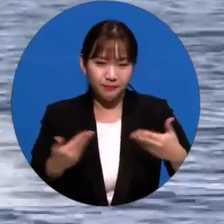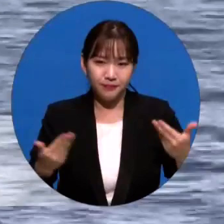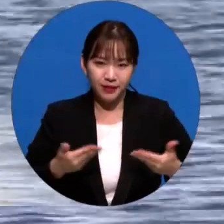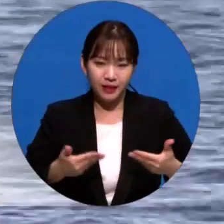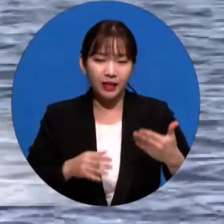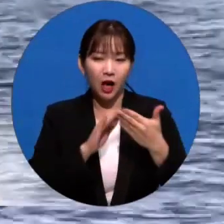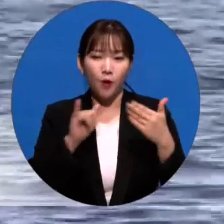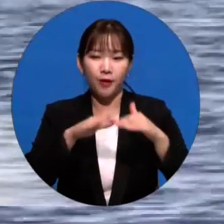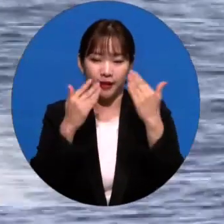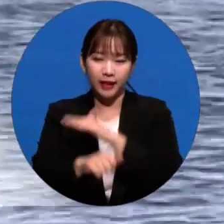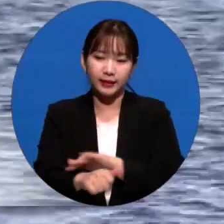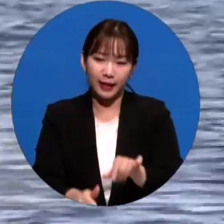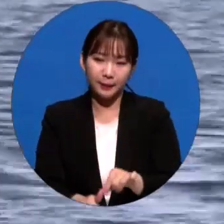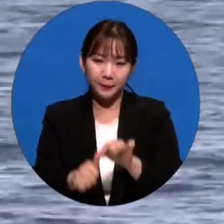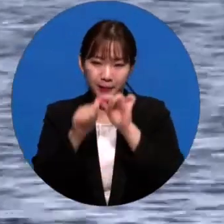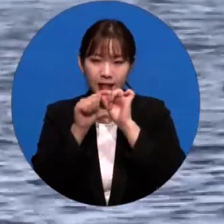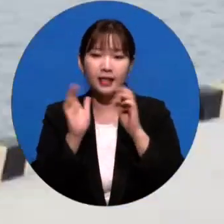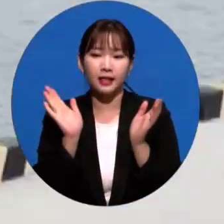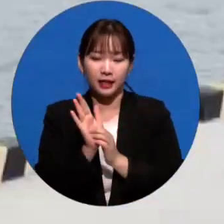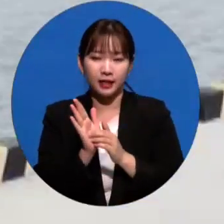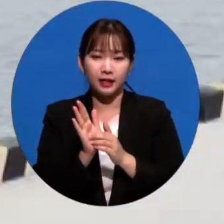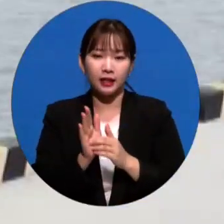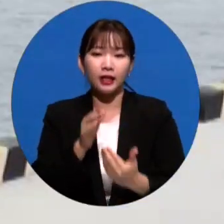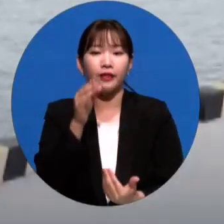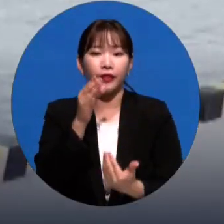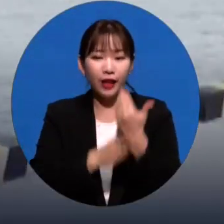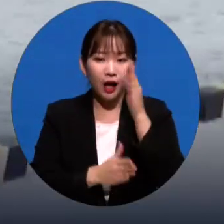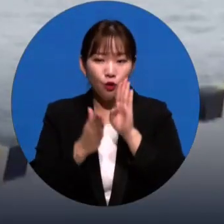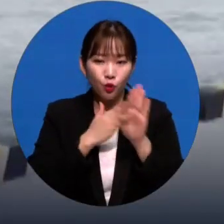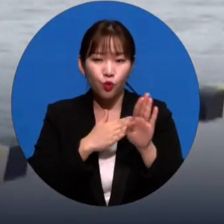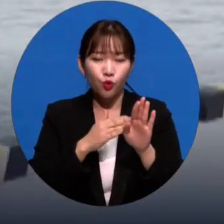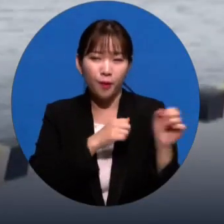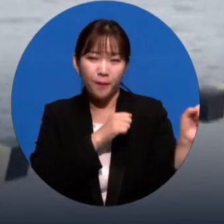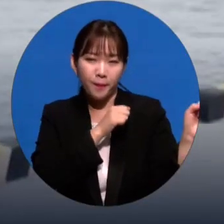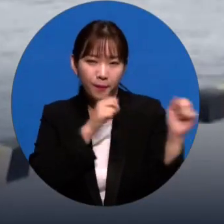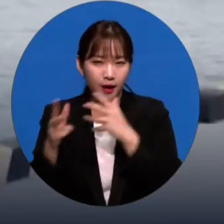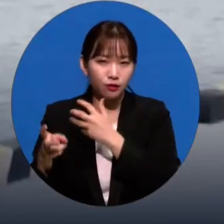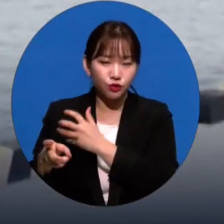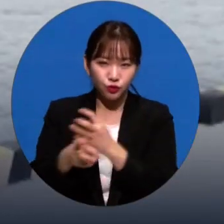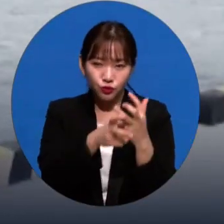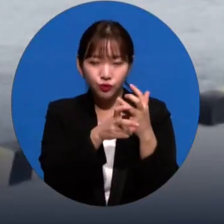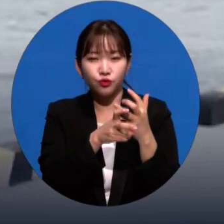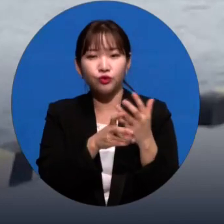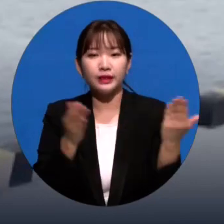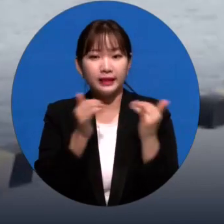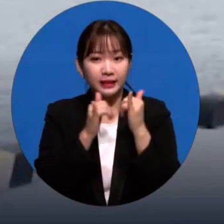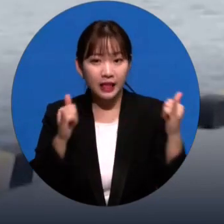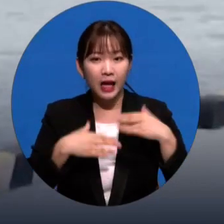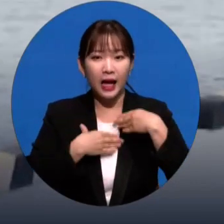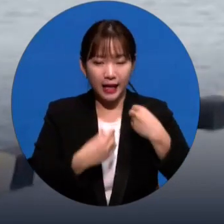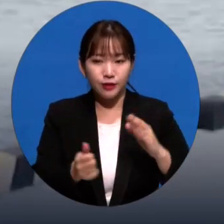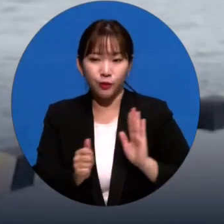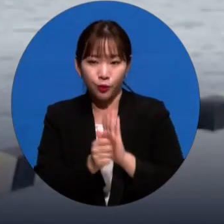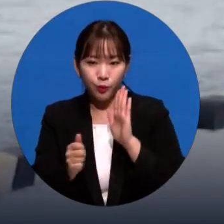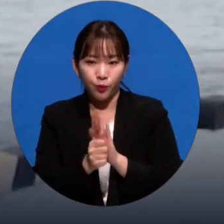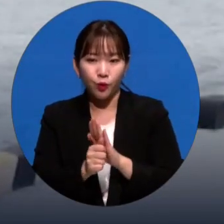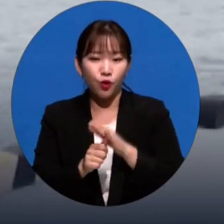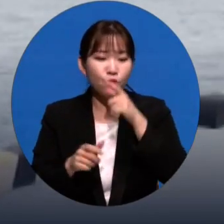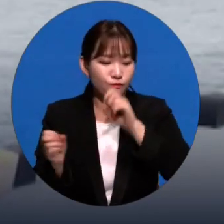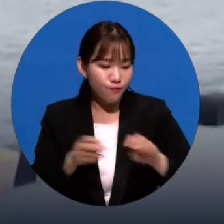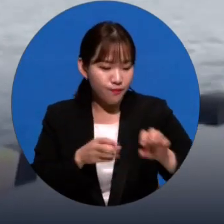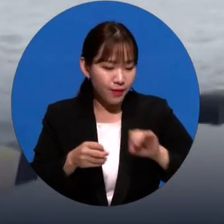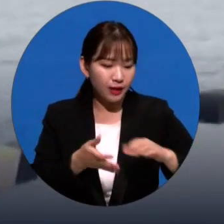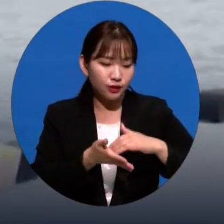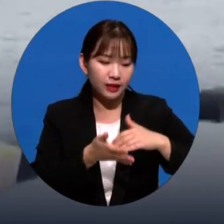선원 9명은 모두 무사히 구조됐습니다. 사고 접수 후 현장이 급파하여 승선원 안전확보 및 배수 장비 10여